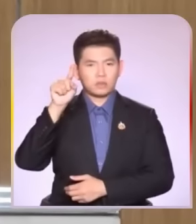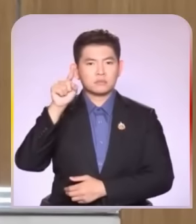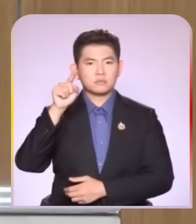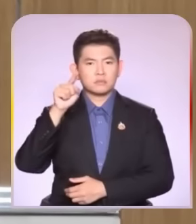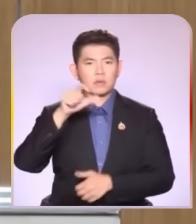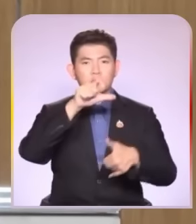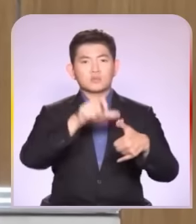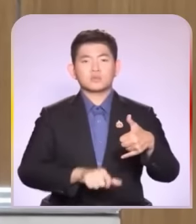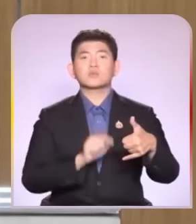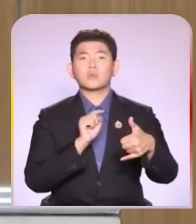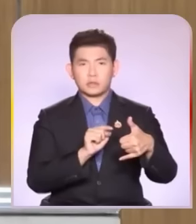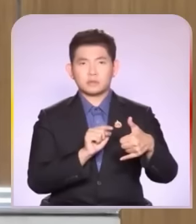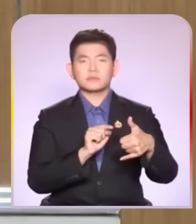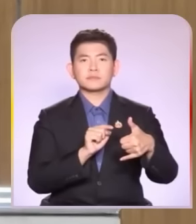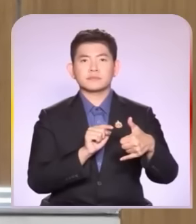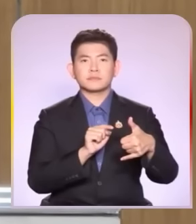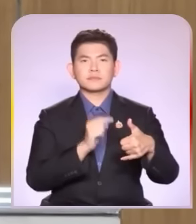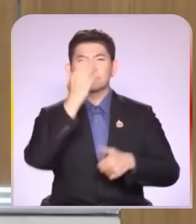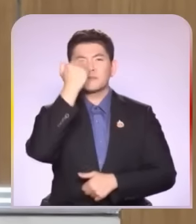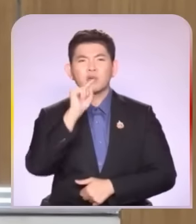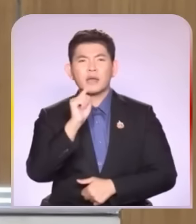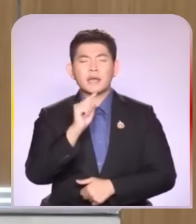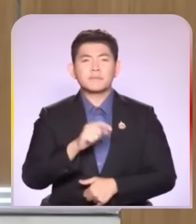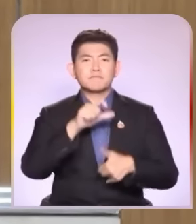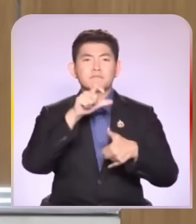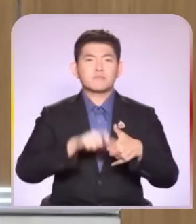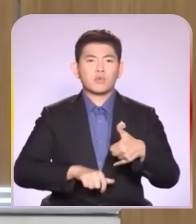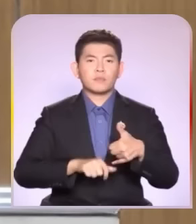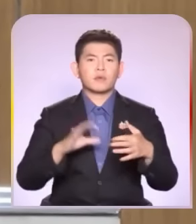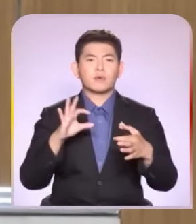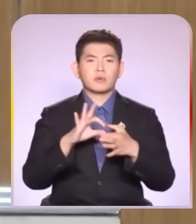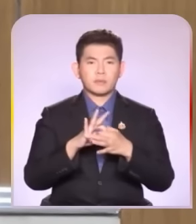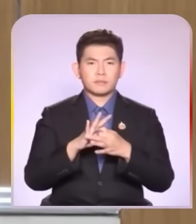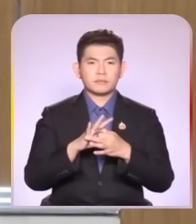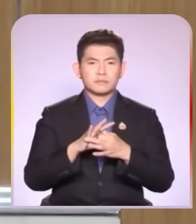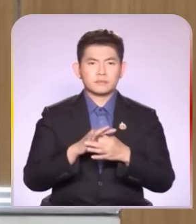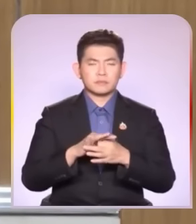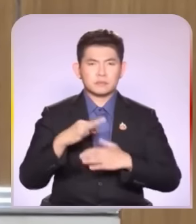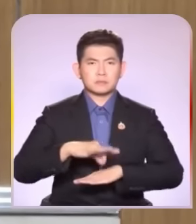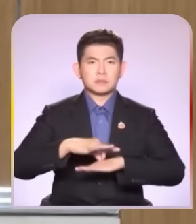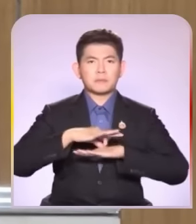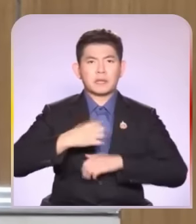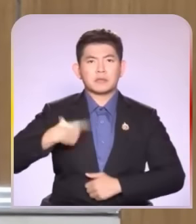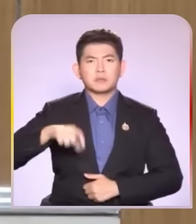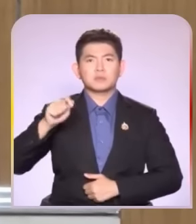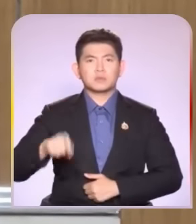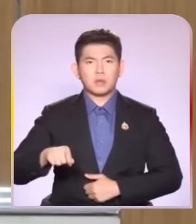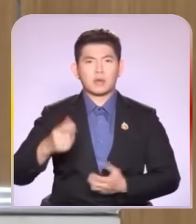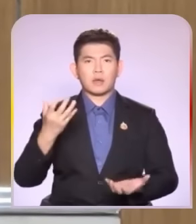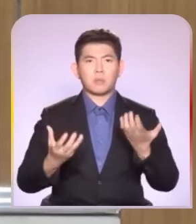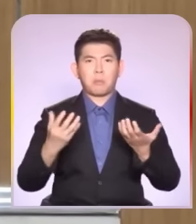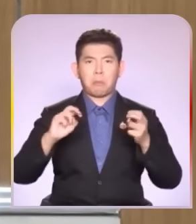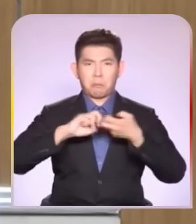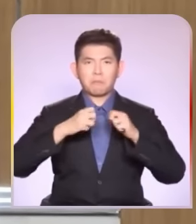ถึงตุลาการศาลรัฐธรรมนูญท่านนั้นกรณีไม่ประพฤติตนตามจริยธรรมของการดำรงตนเป็นตุลาการเรื่องนี้เป็นเรื่องใ